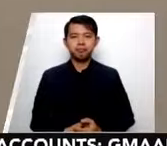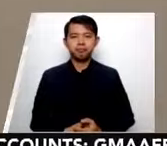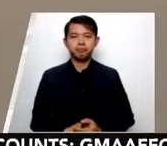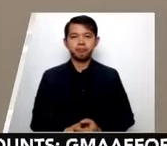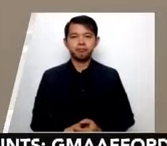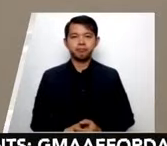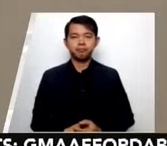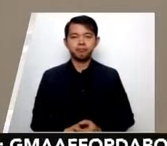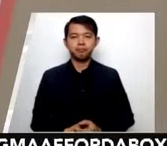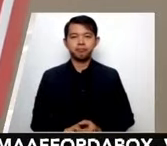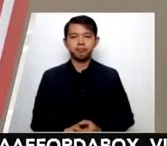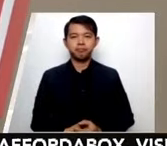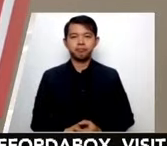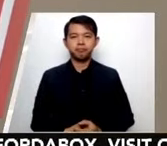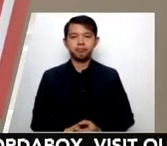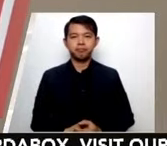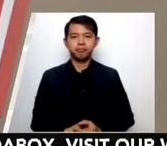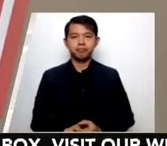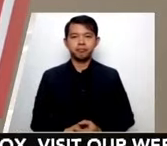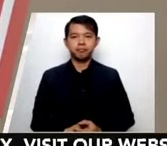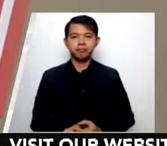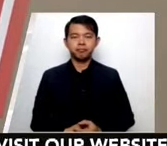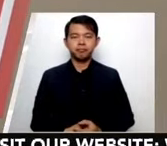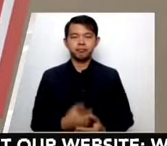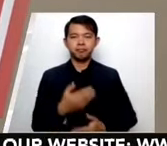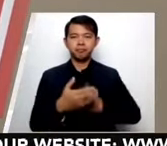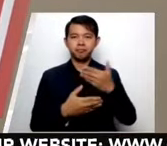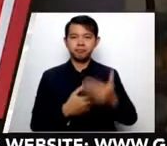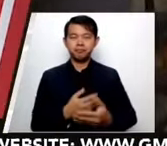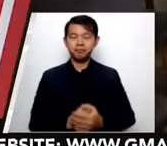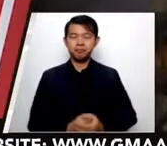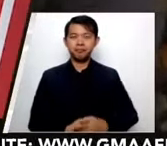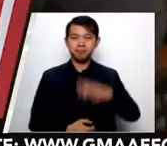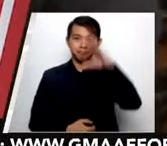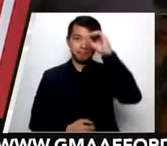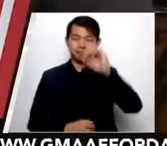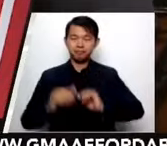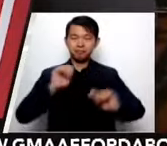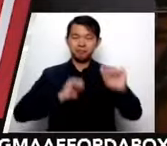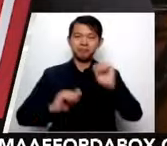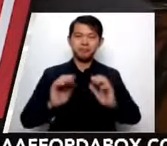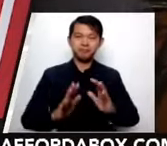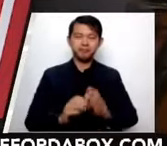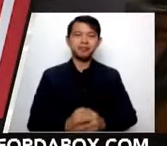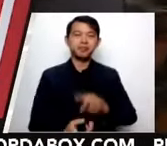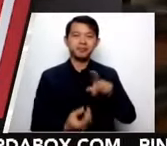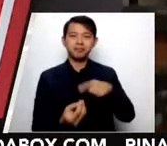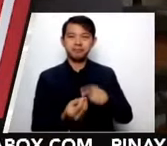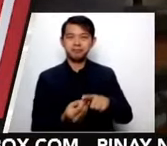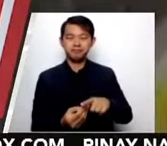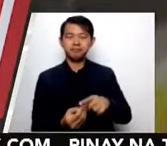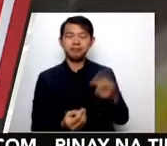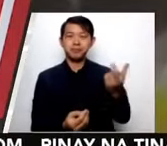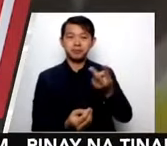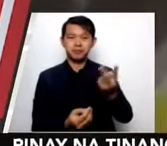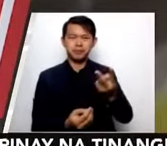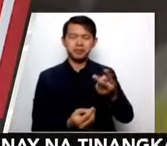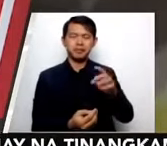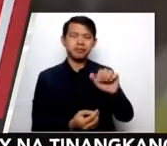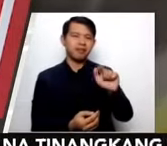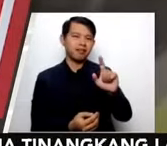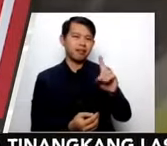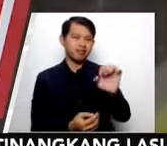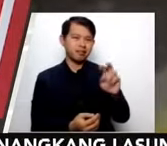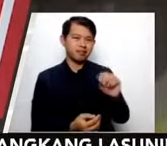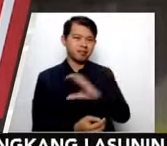pahay tugon ni Alden Richard sa real score nila ni Kath Bernardo what you see is what you get hindi